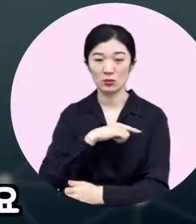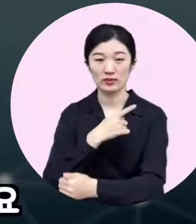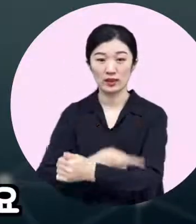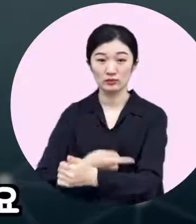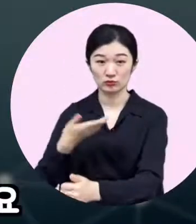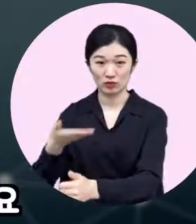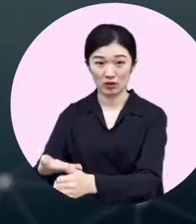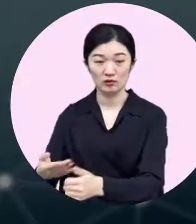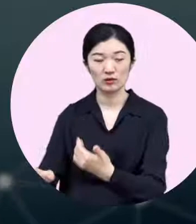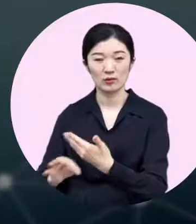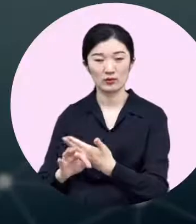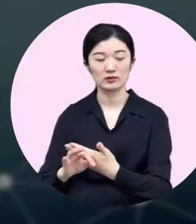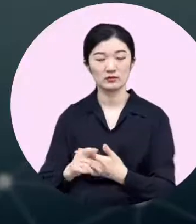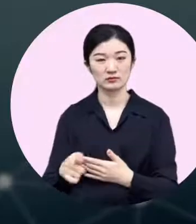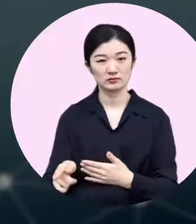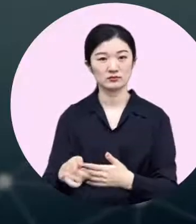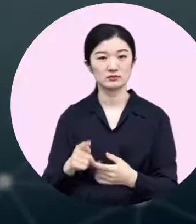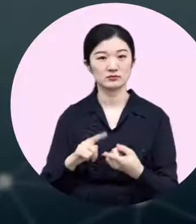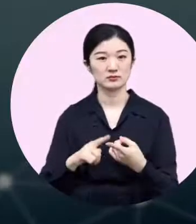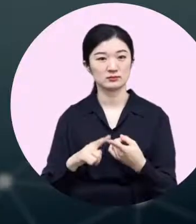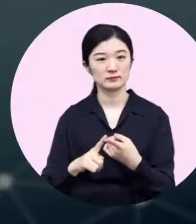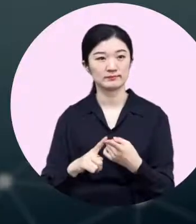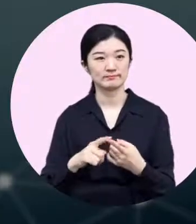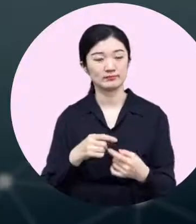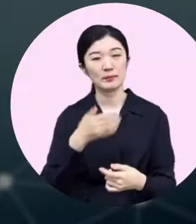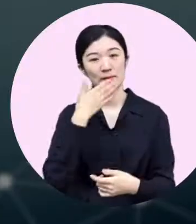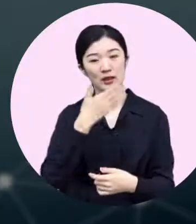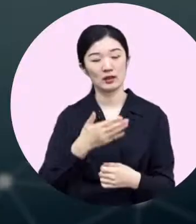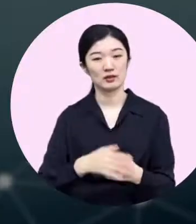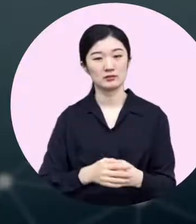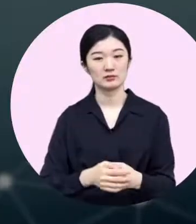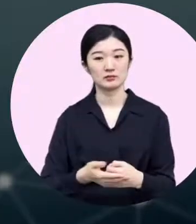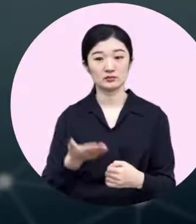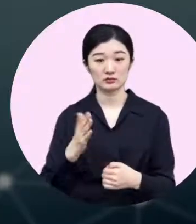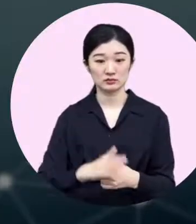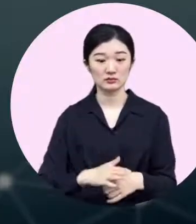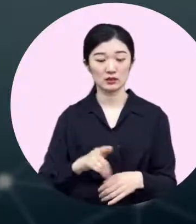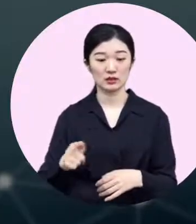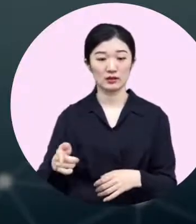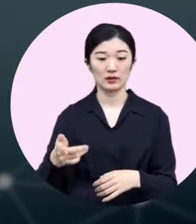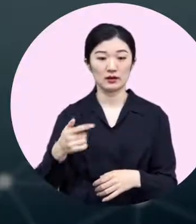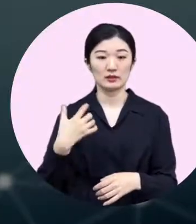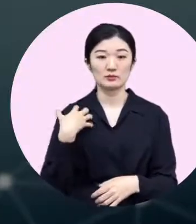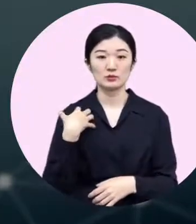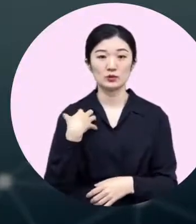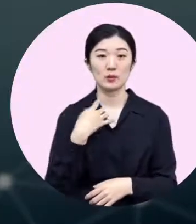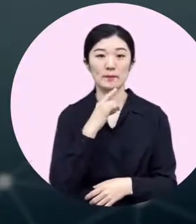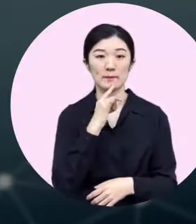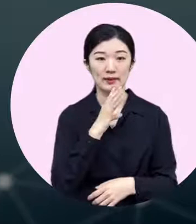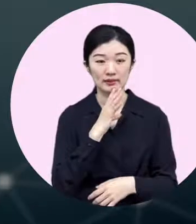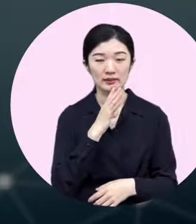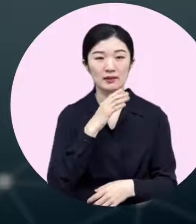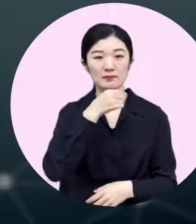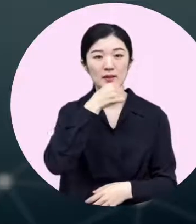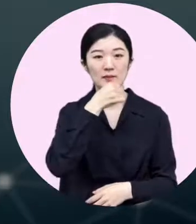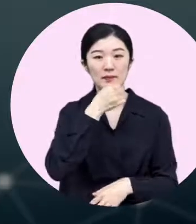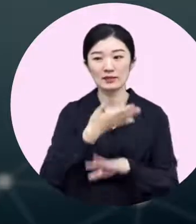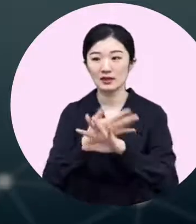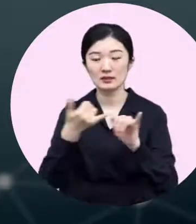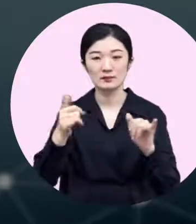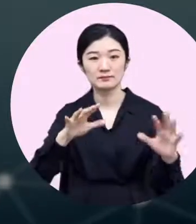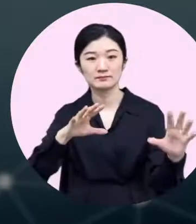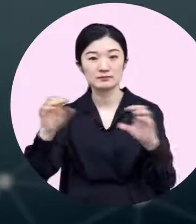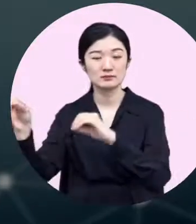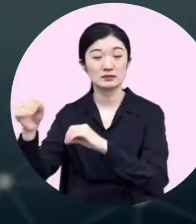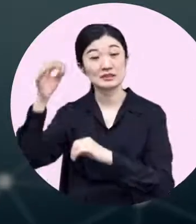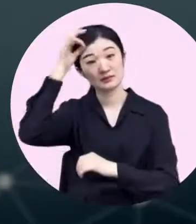음소거라는 버튼이 있어요. 요거를 누르시면 호스트를 제외한 나머지 참가자들은 모두 음소거가 되는 거예요. 한 번에. 그러니까